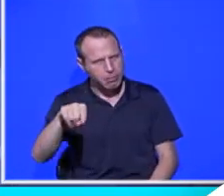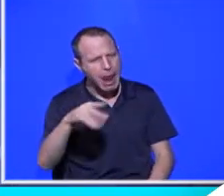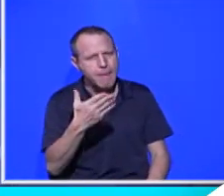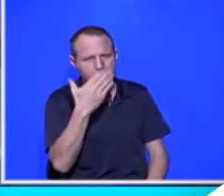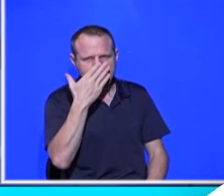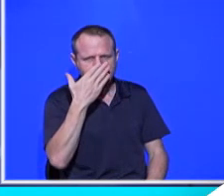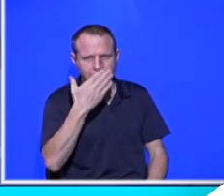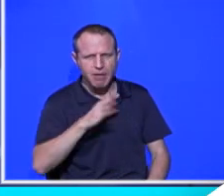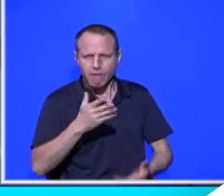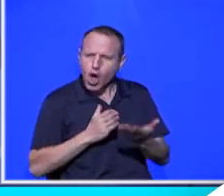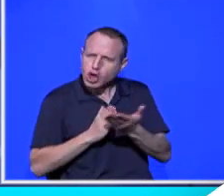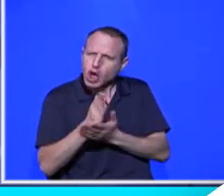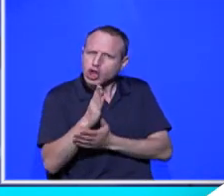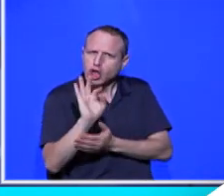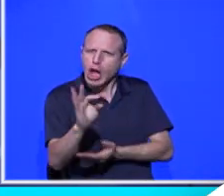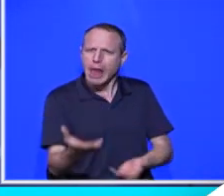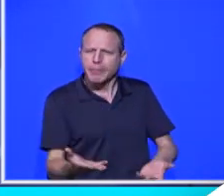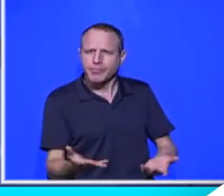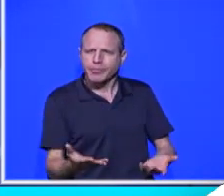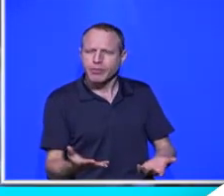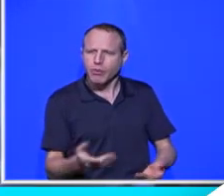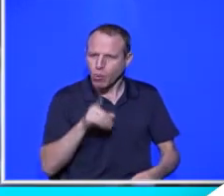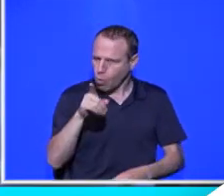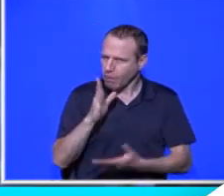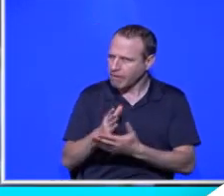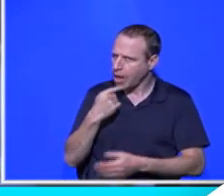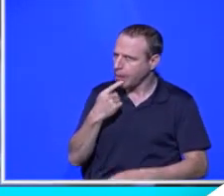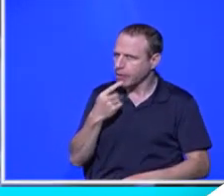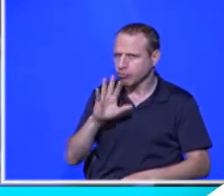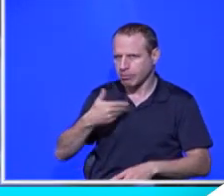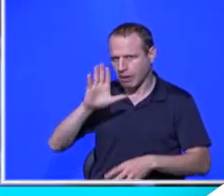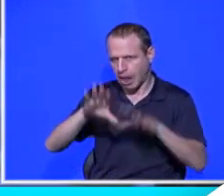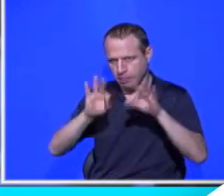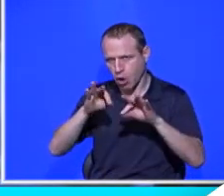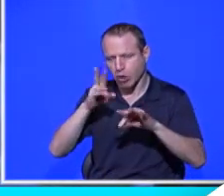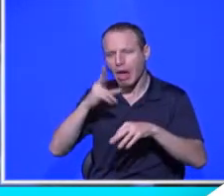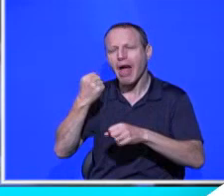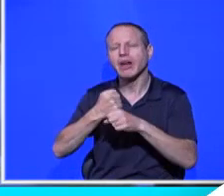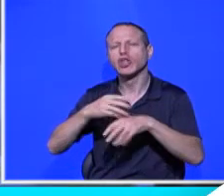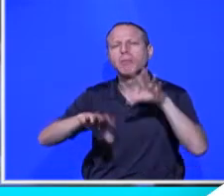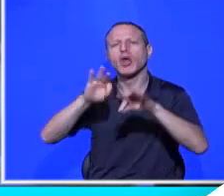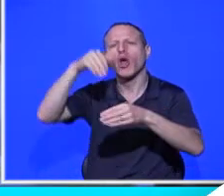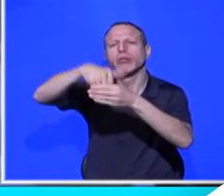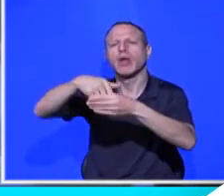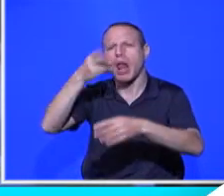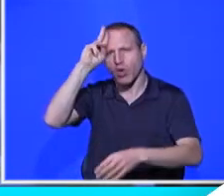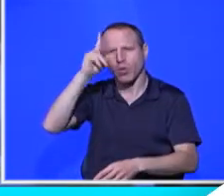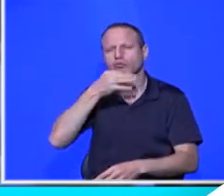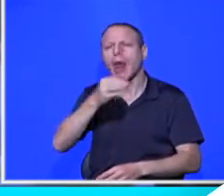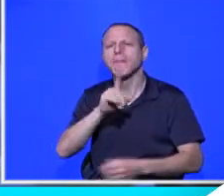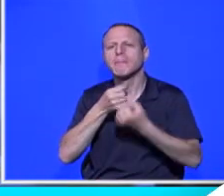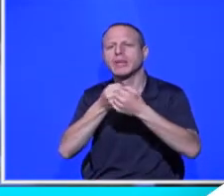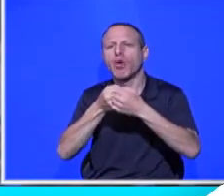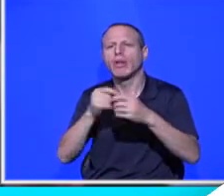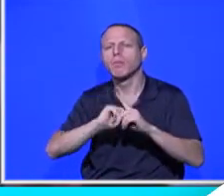מאכזבים. כלומר, איפה האינטגריטי שלכם? לא, אבל תראה, הוא כבר אמר הרי שאם בעצם נלך לבחירות, יהיה חייב לעשות פריימריז בליכוד. השאלה היא מי יעז להתמודד